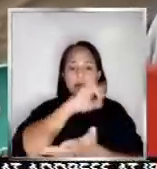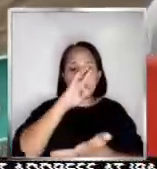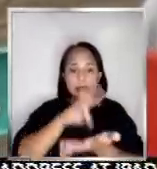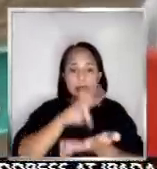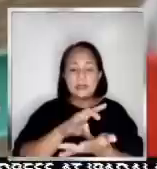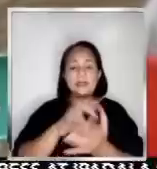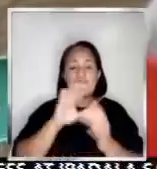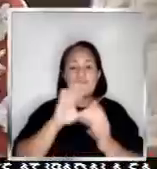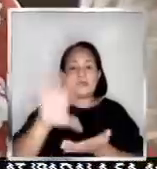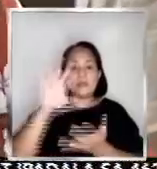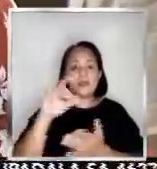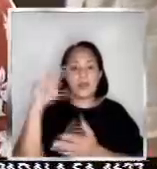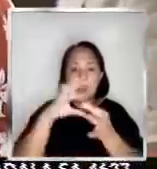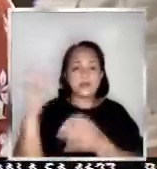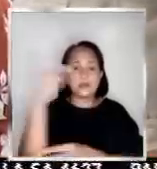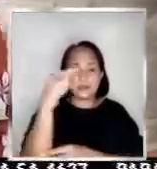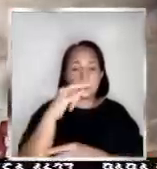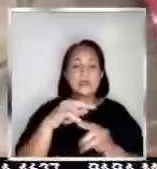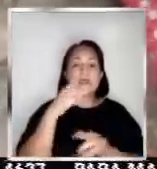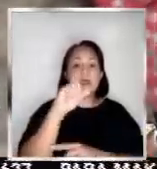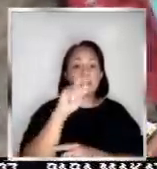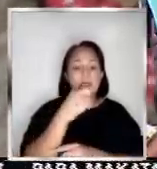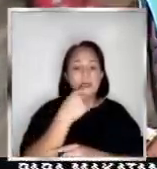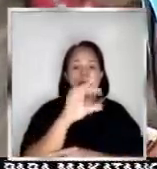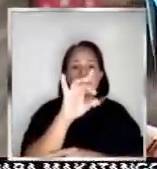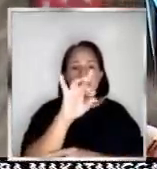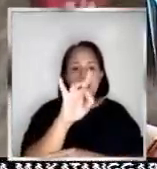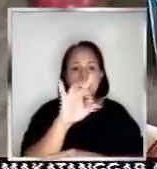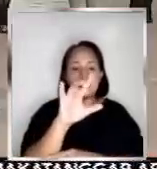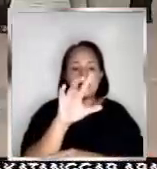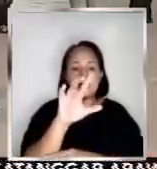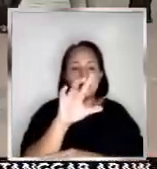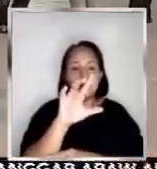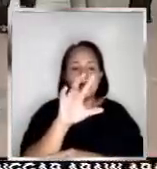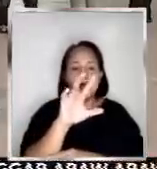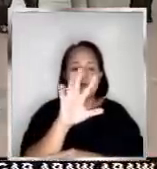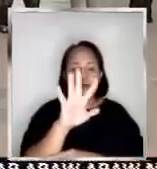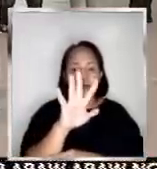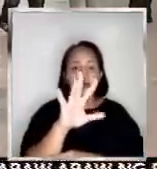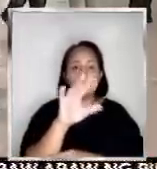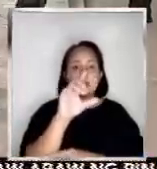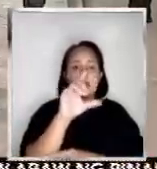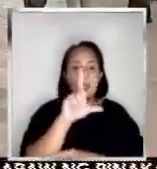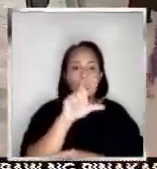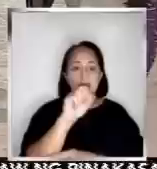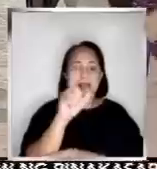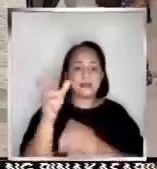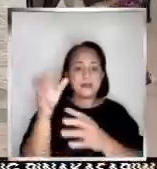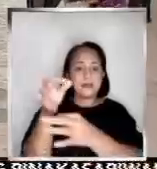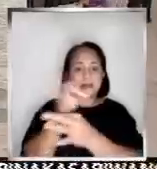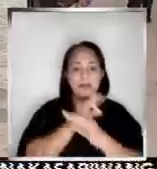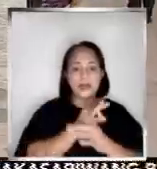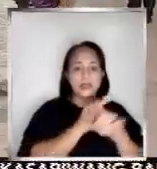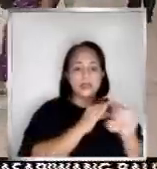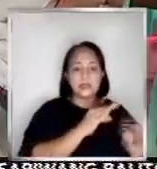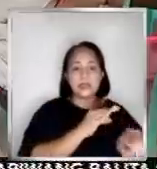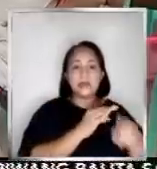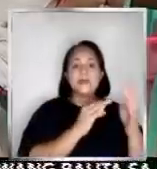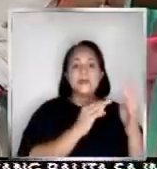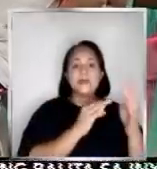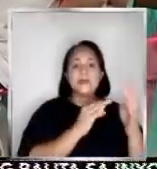sa 825 LSI na pinikap nila sa NAIA Terminal 3 at ilalim ng NAIA Elevated Expressway simula noong